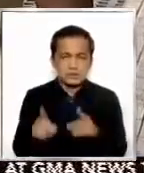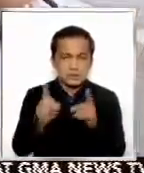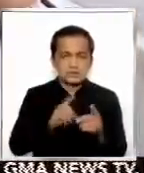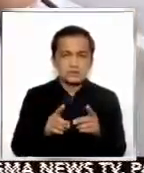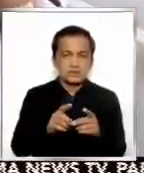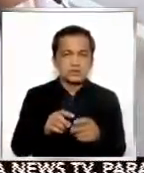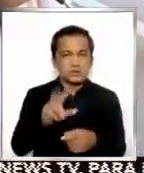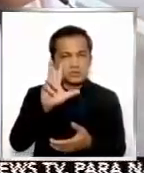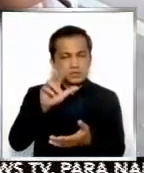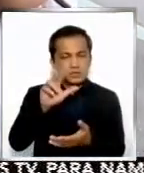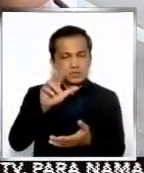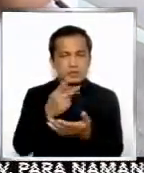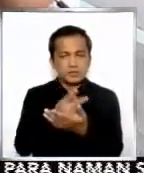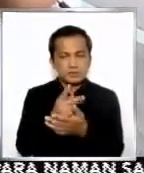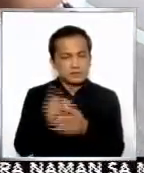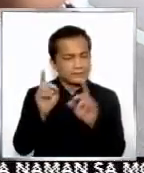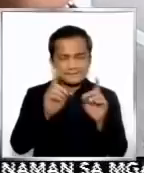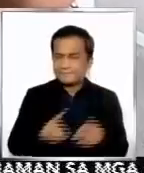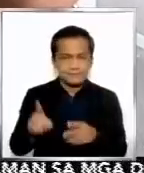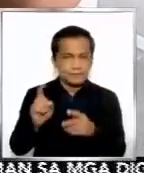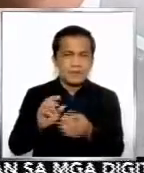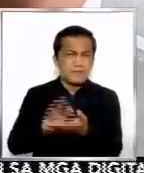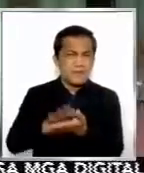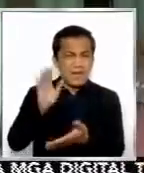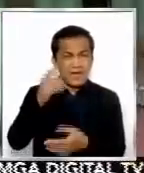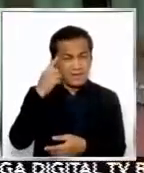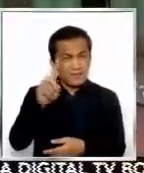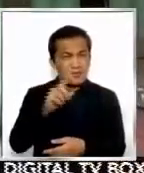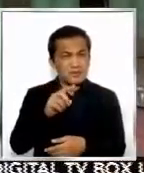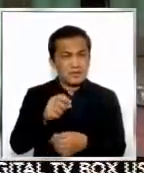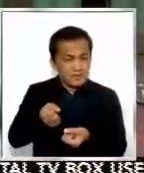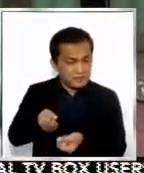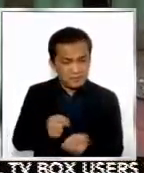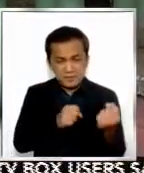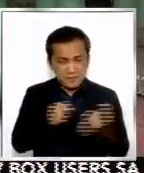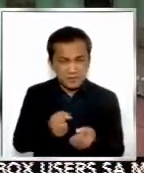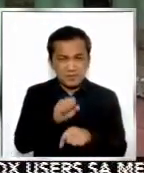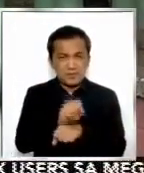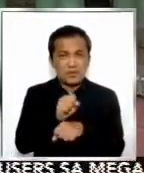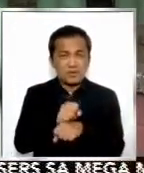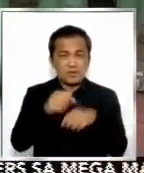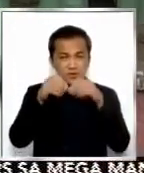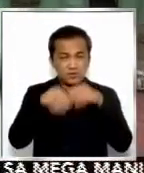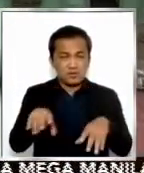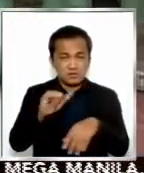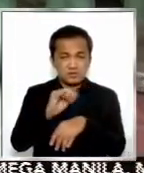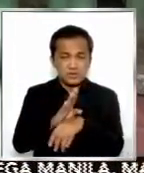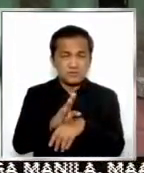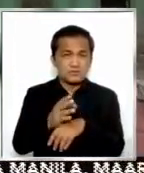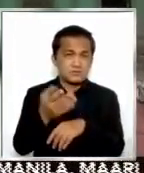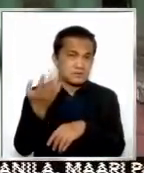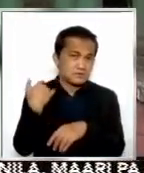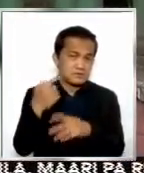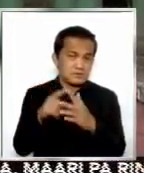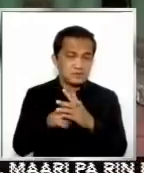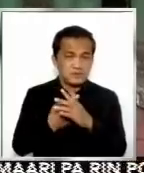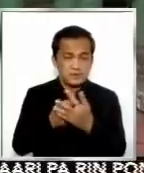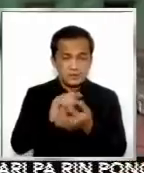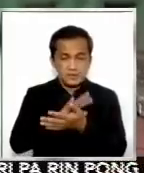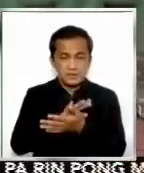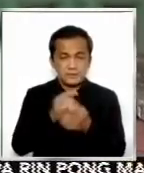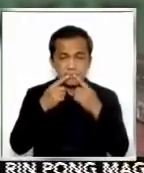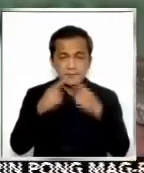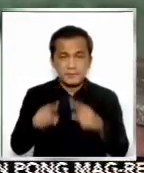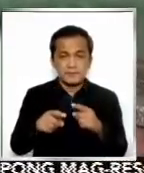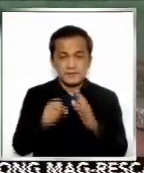session, malaking halaga para sa isang construction worker na nawala ng trabaho mula ng magkapandemya. Mula nang ideklara ang state of